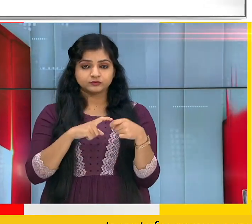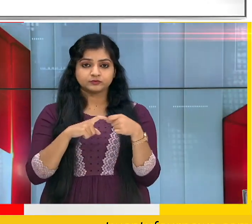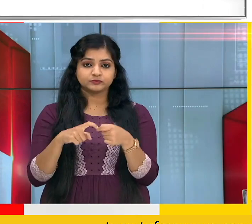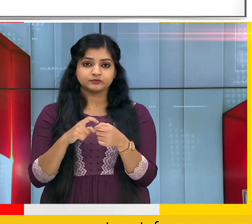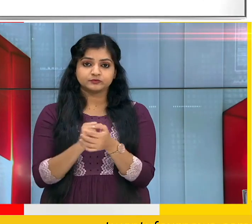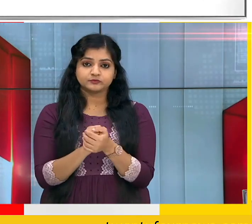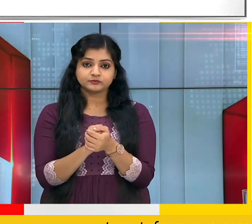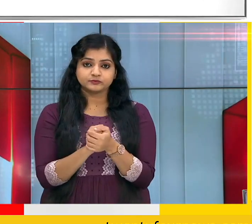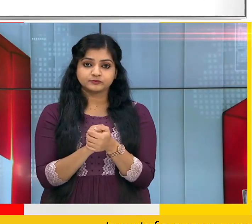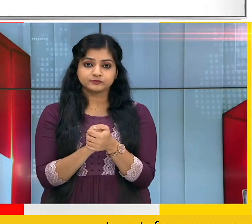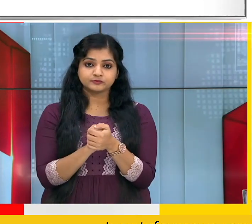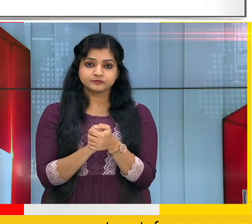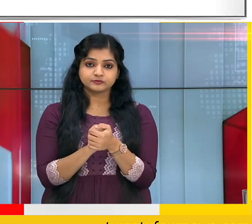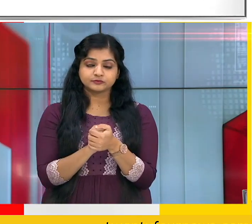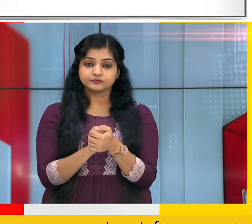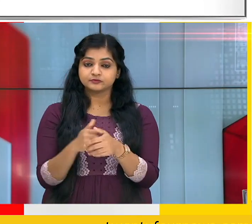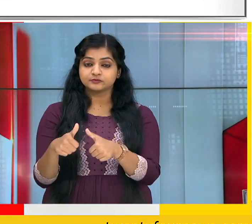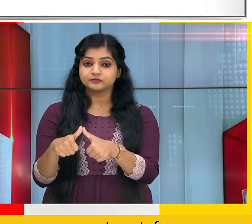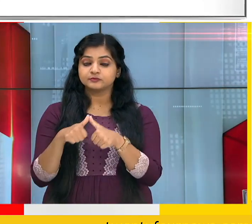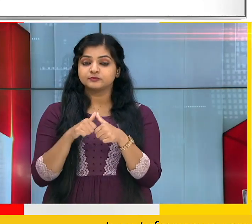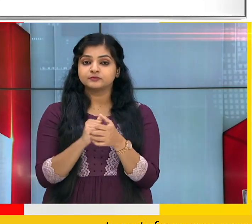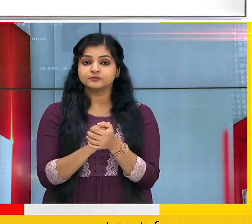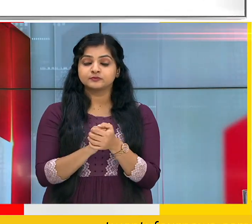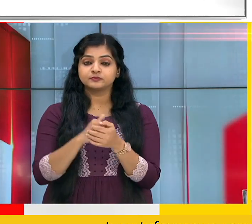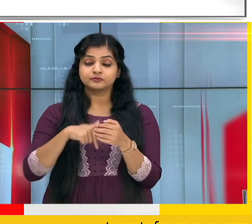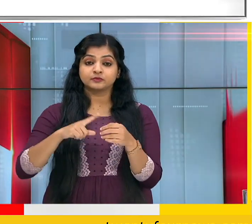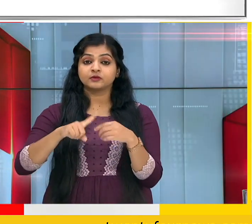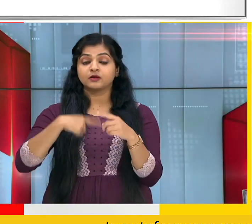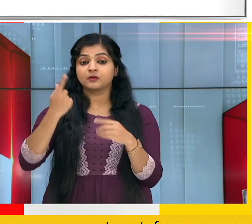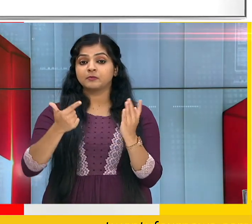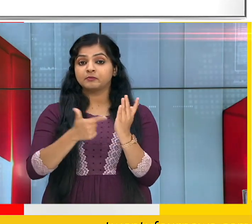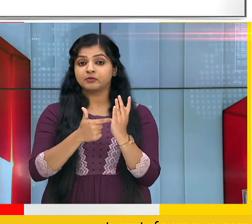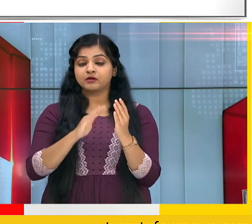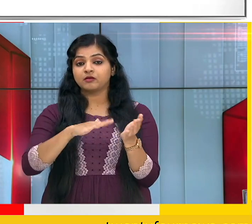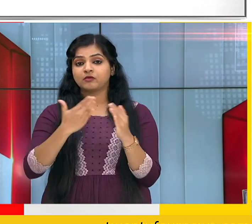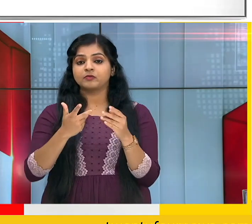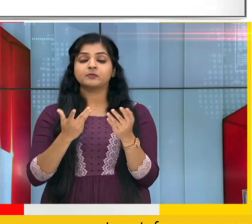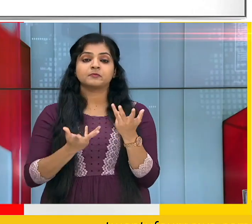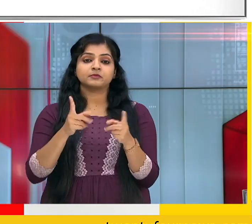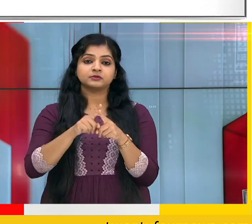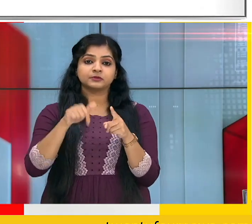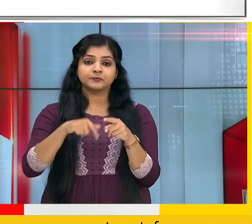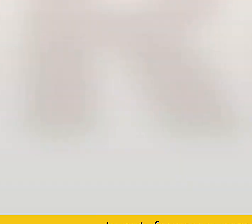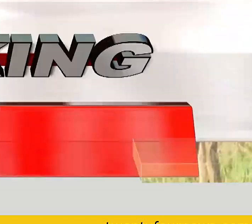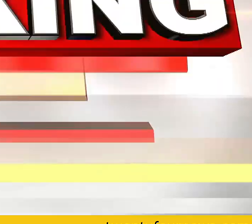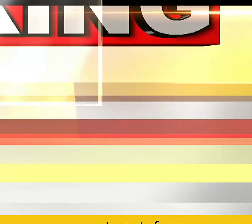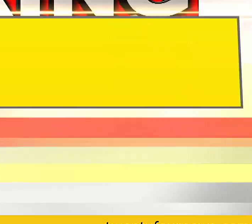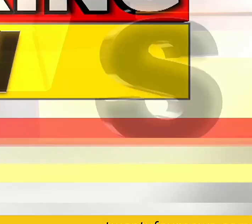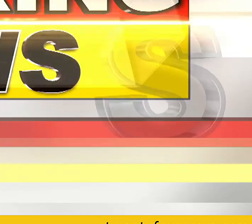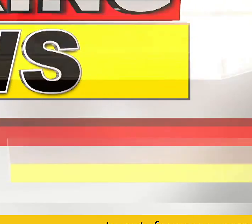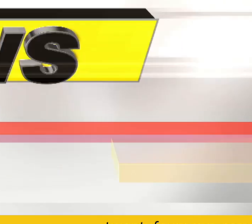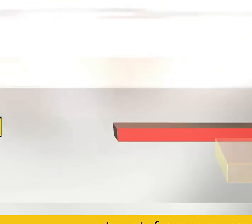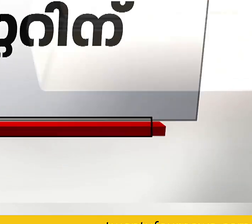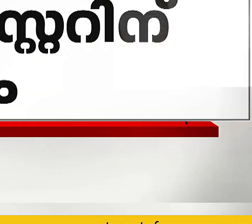മനസ്സിലാക്കാൻ? പ്രവിത, എന്തായാലും ഈ അടുത്ത തിങ്കളാഴ്ചയ്ക്ക് ശേഷം മാത്രമായിരിക്കും അരിക്കൊമ്പൻ മയക്കുവെടി വെച്ച് പിടികൂടാനുള്ള ഒരു ദൗത്യത്തിലേക്ക്